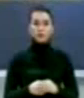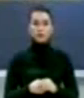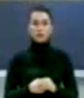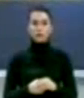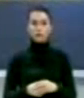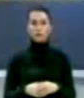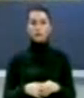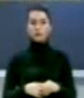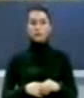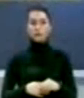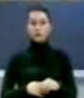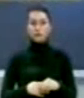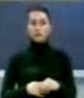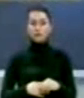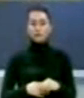Nuk e dija e dini,